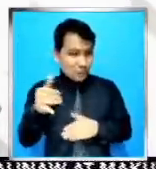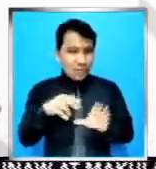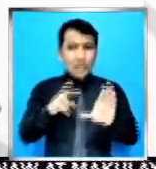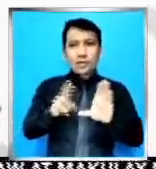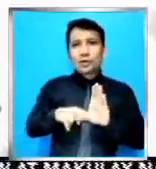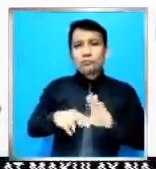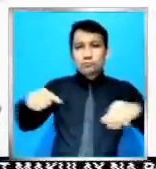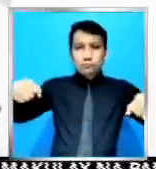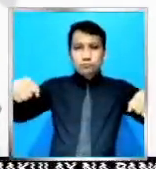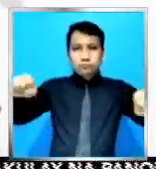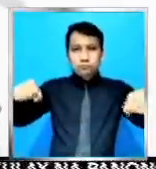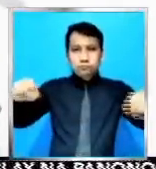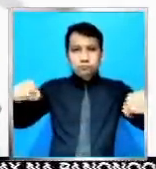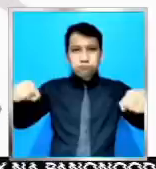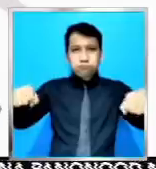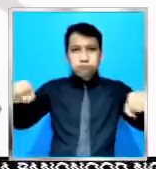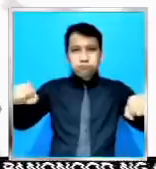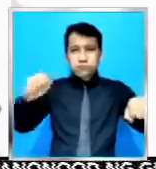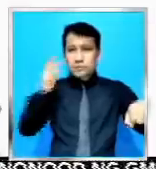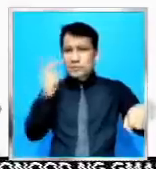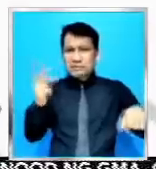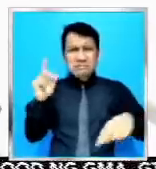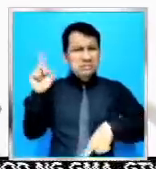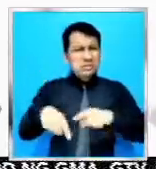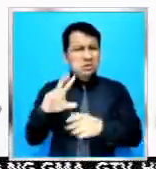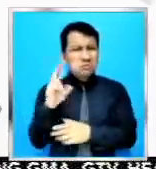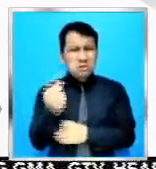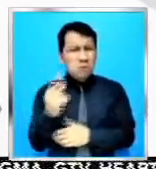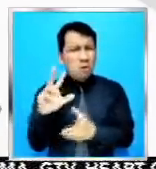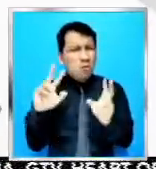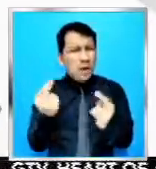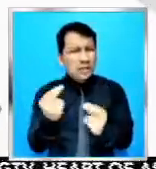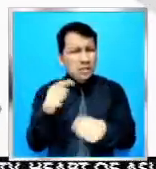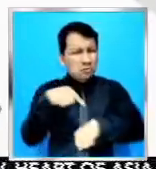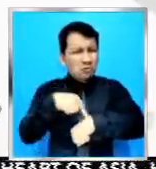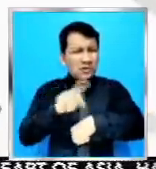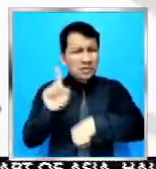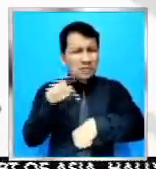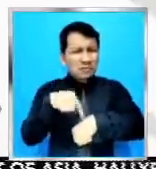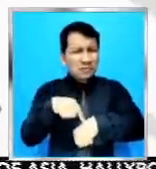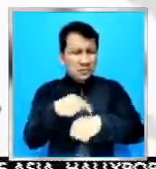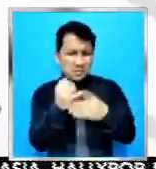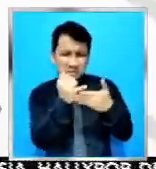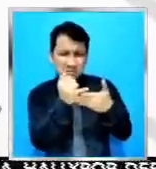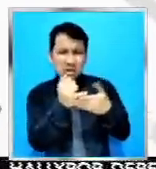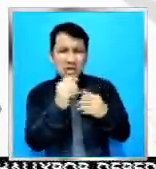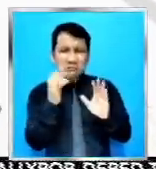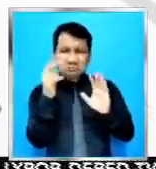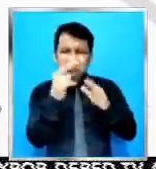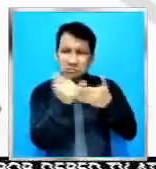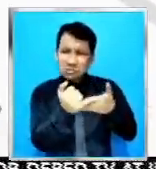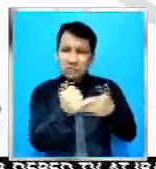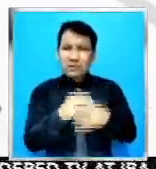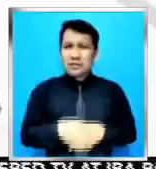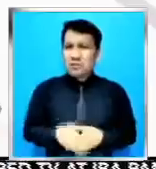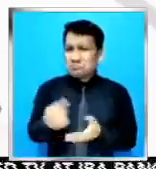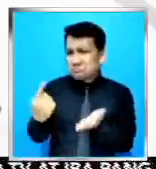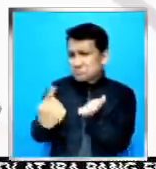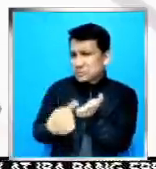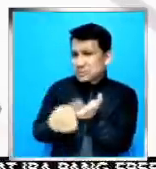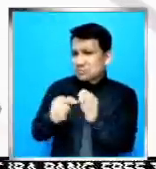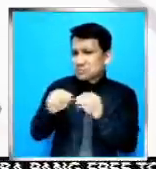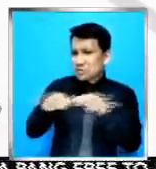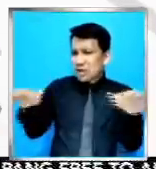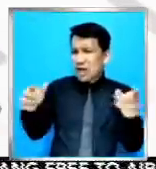motorsiklo. Hindi sinabi sa post kung kailan at kung anong oras kinunan ang mga ito. Nag-iusap-usapan muli ang kondisyon ng